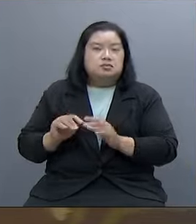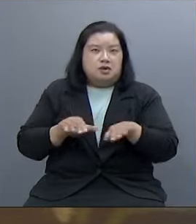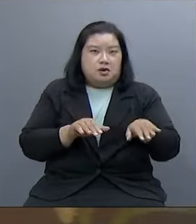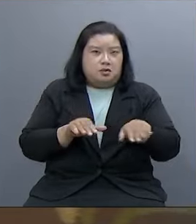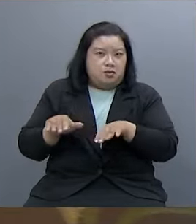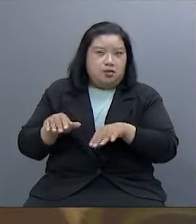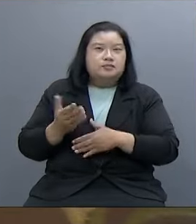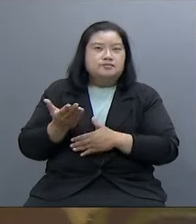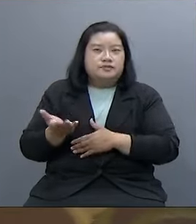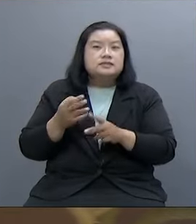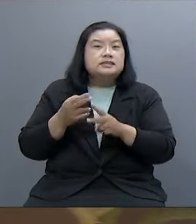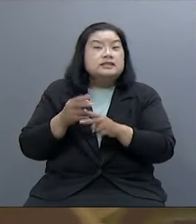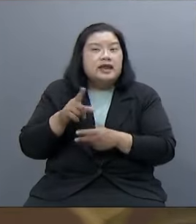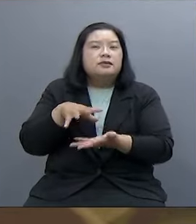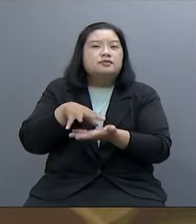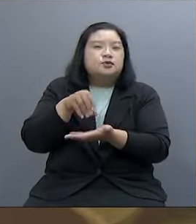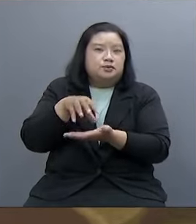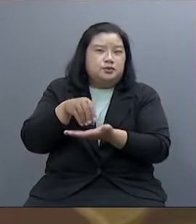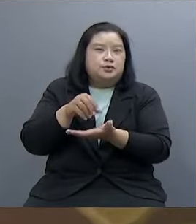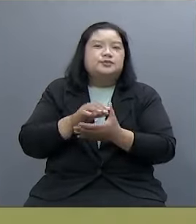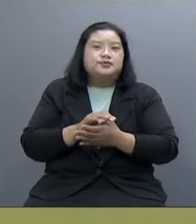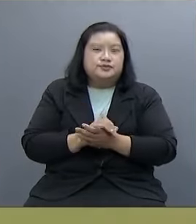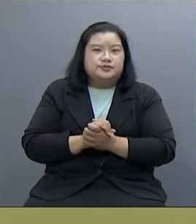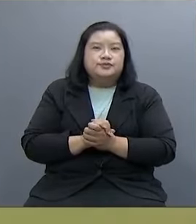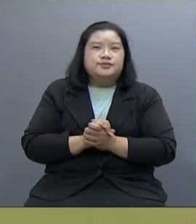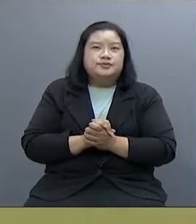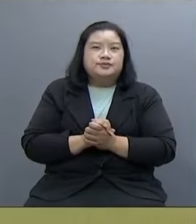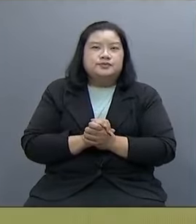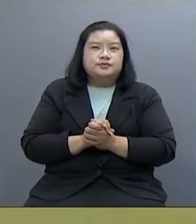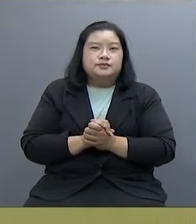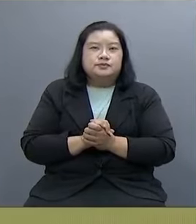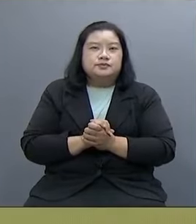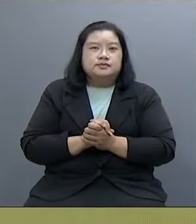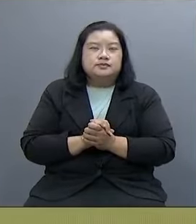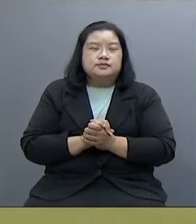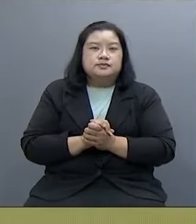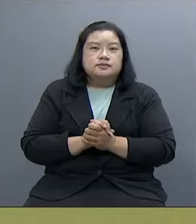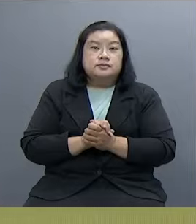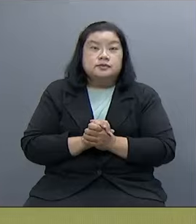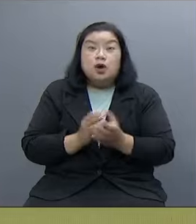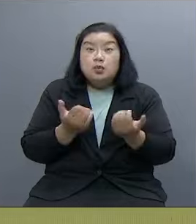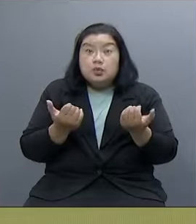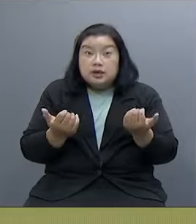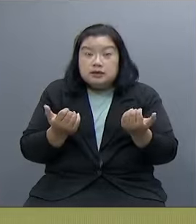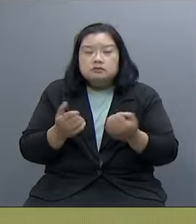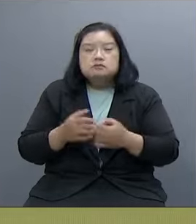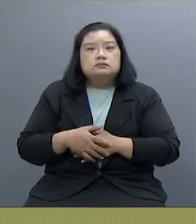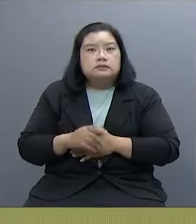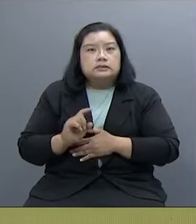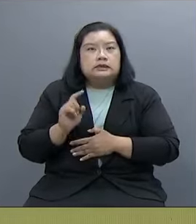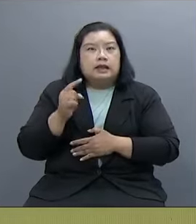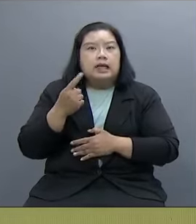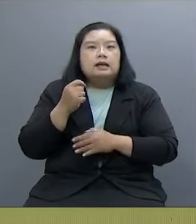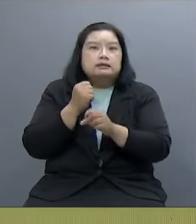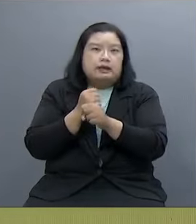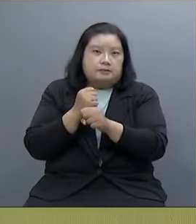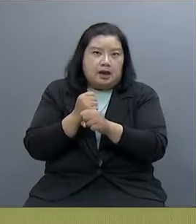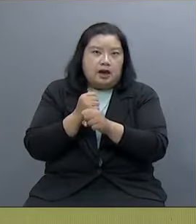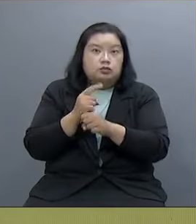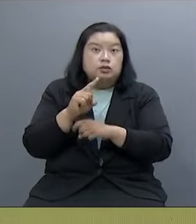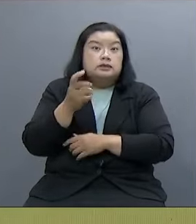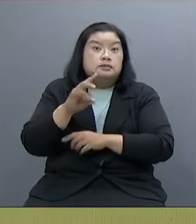ค่ะ สวัสดีค่ะน้องยุ้ยสวัสดีน้องพิงค่ะสวัสดีคุณผู้ชมทุกท่านนะคะจริงๆวันนี้น่าจะเป็นวันแรกของการกลับมาทำงานของใครหลายๆค